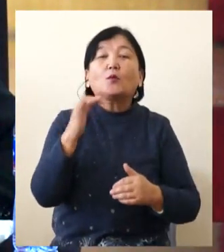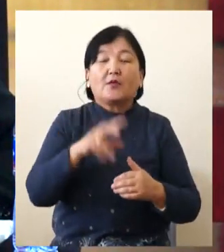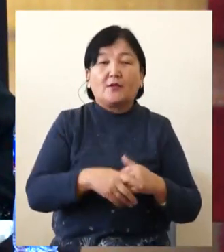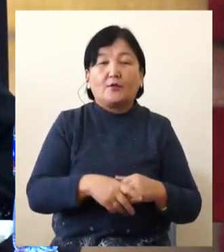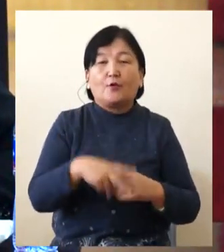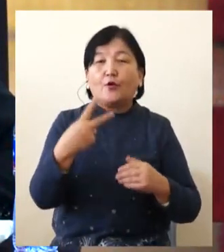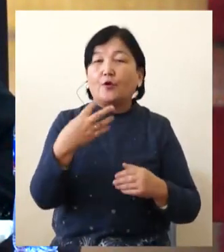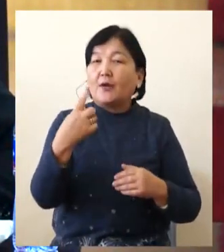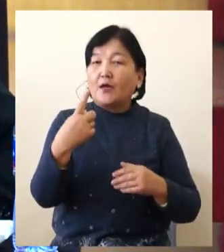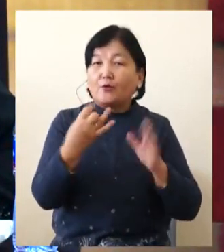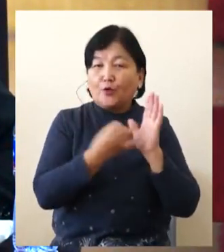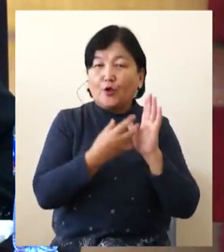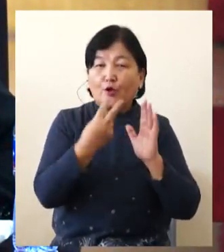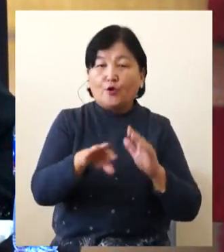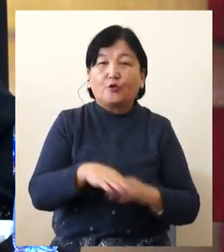2017 он